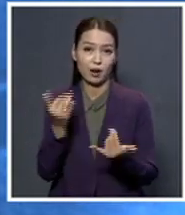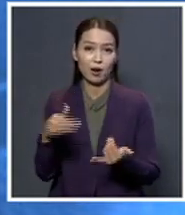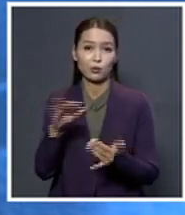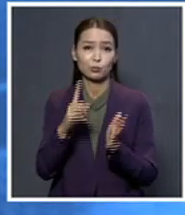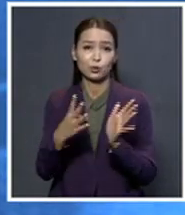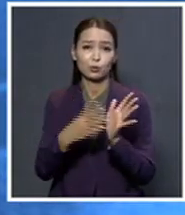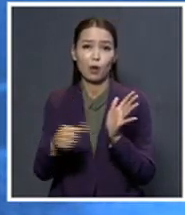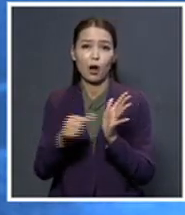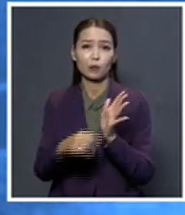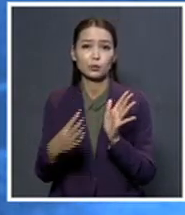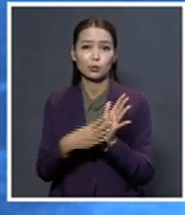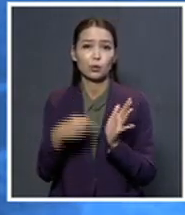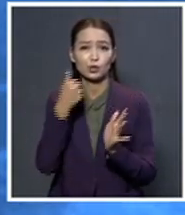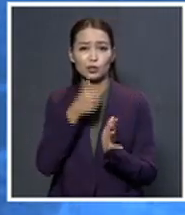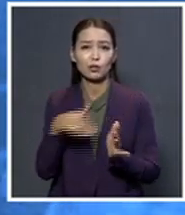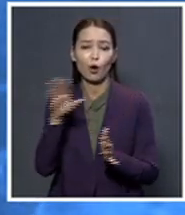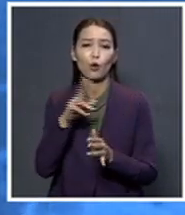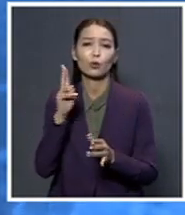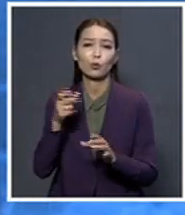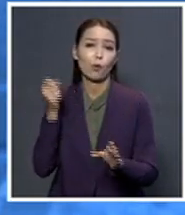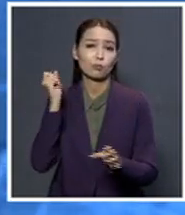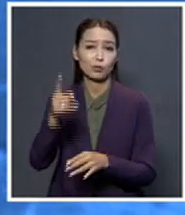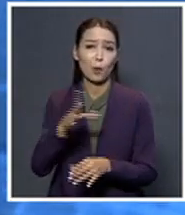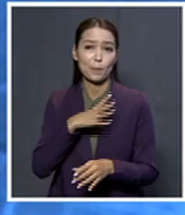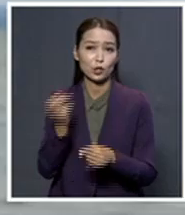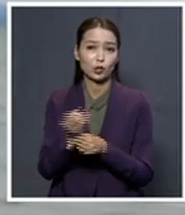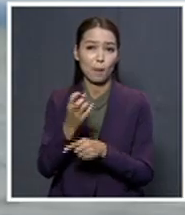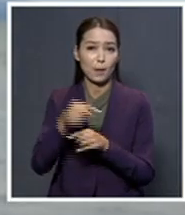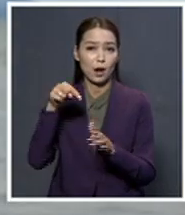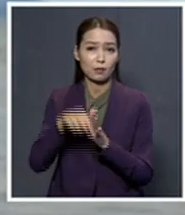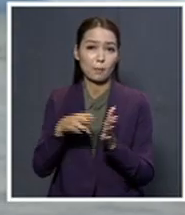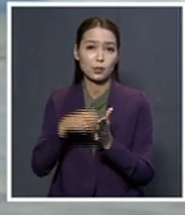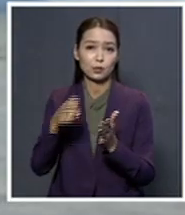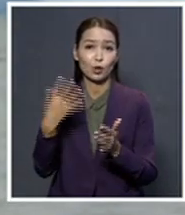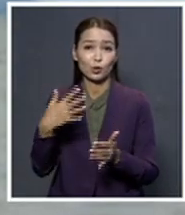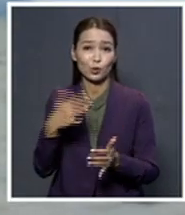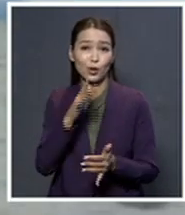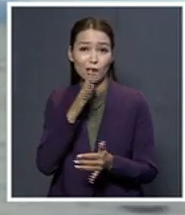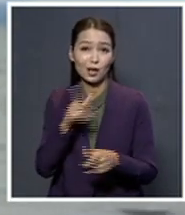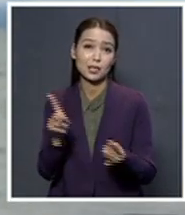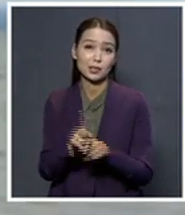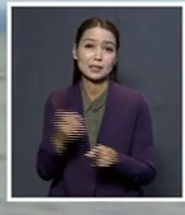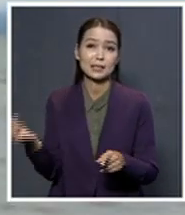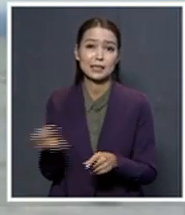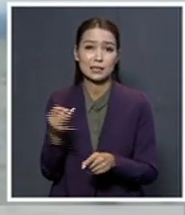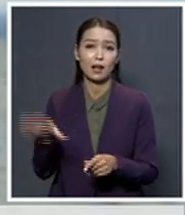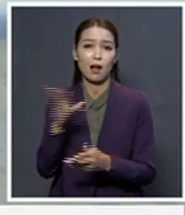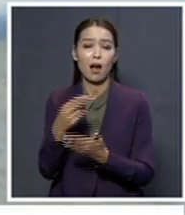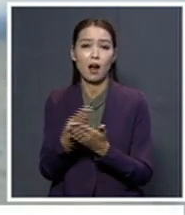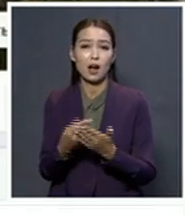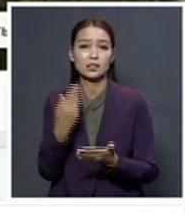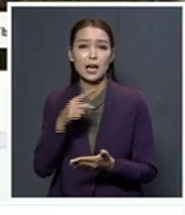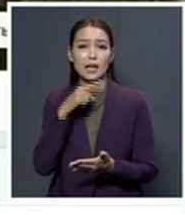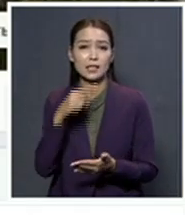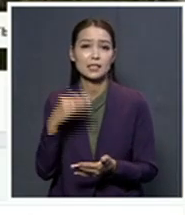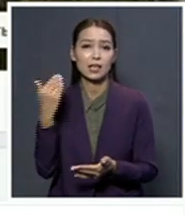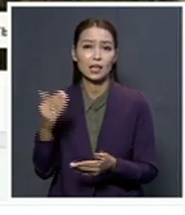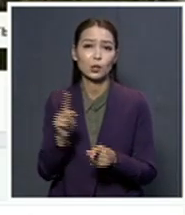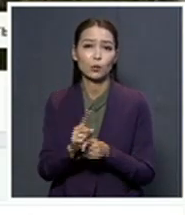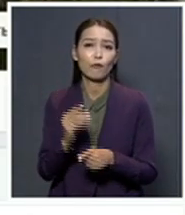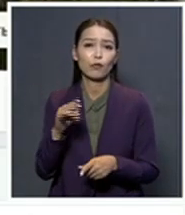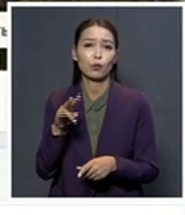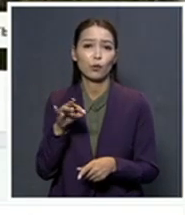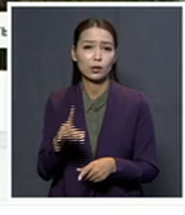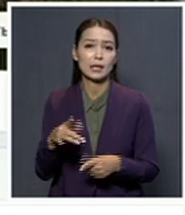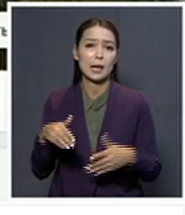1969 жылы Кеңес одағынан жіберілген екен. 50 жыл өтсе де сиясы кетпеген қағазда Ресейдің қиыр шығыс флотынан сәлем. Біз